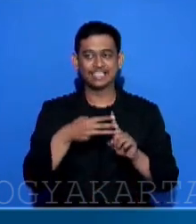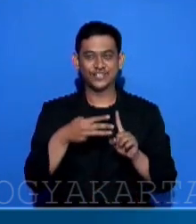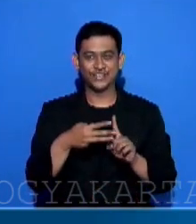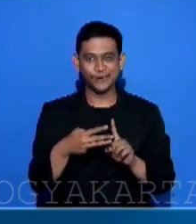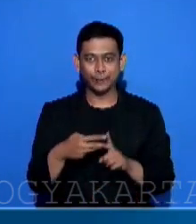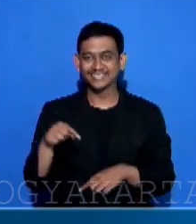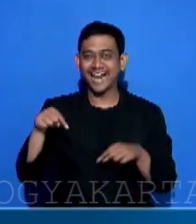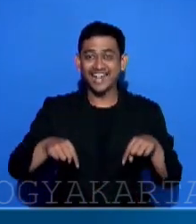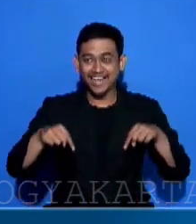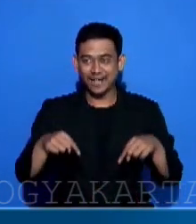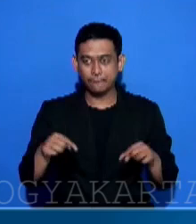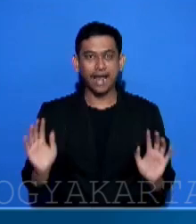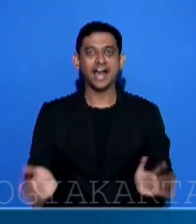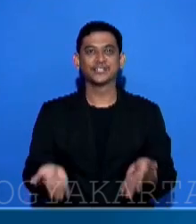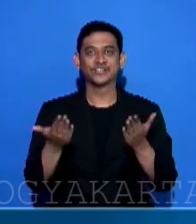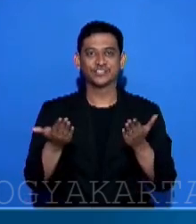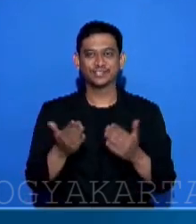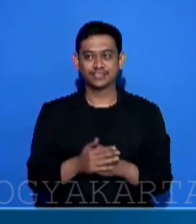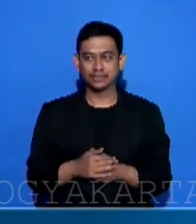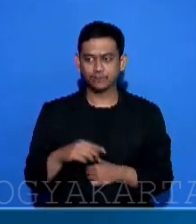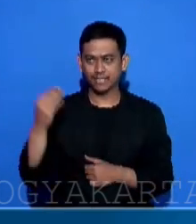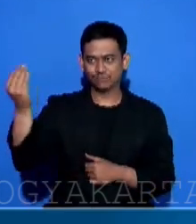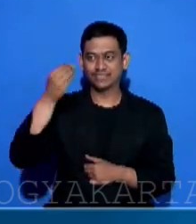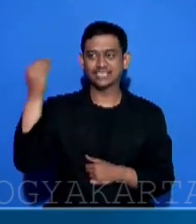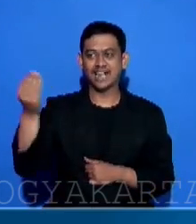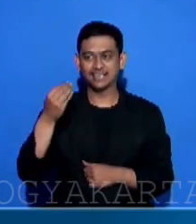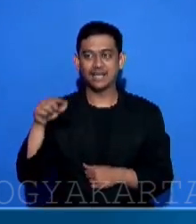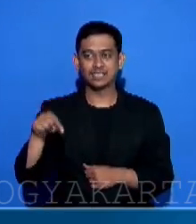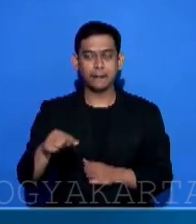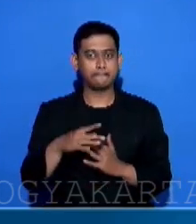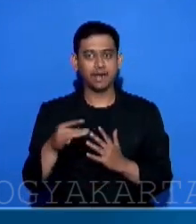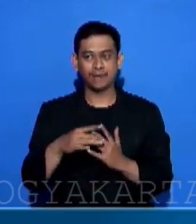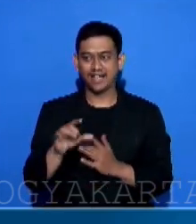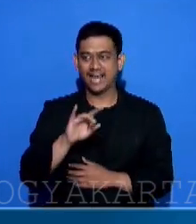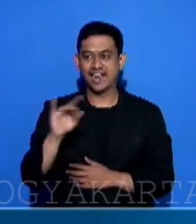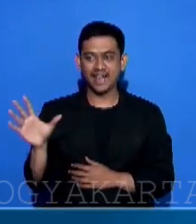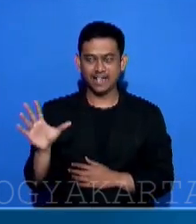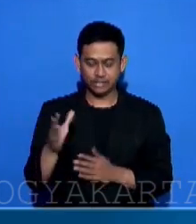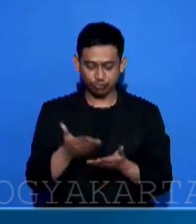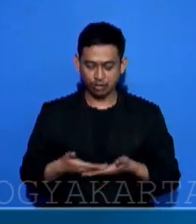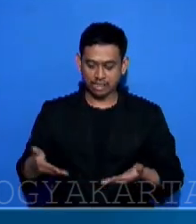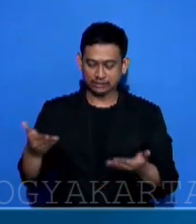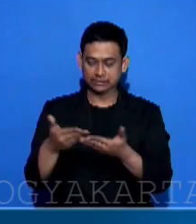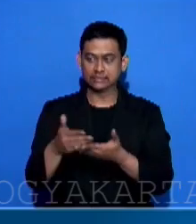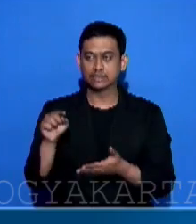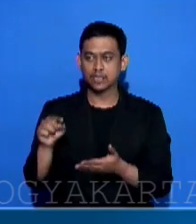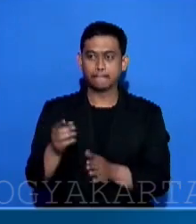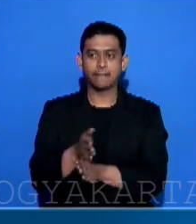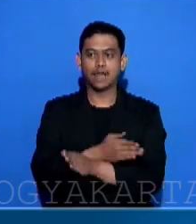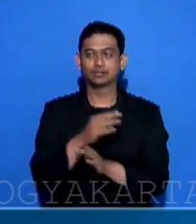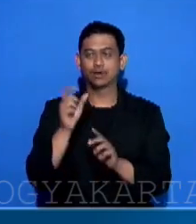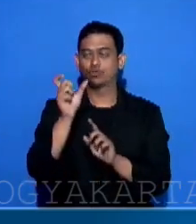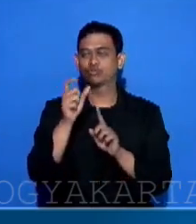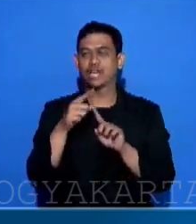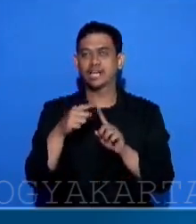dibangkitkan dan mengembangkan kembali menjadi wisata alternatif melihat kondisi yang memprihatinkan sebelumnya Universitas Teknologi